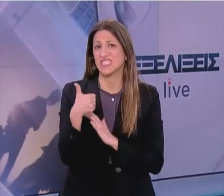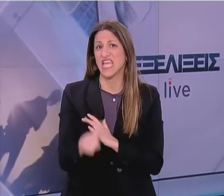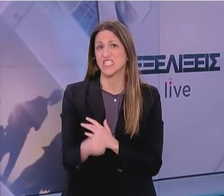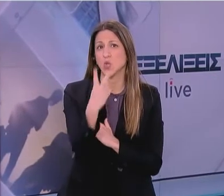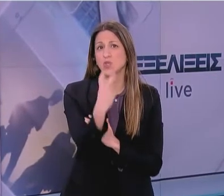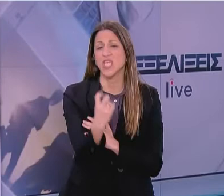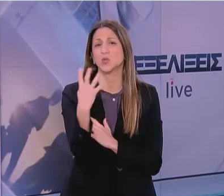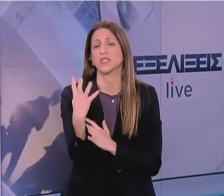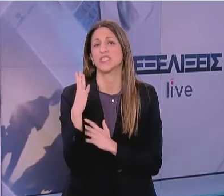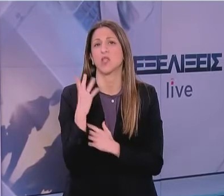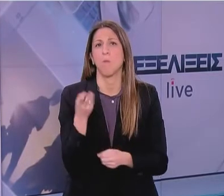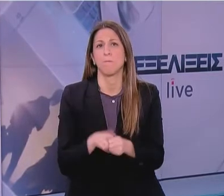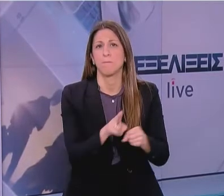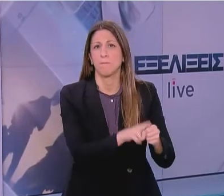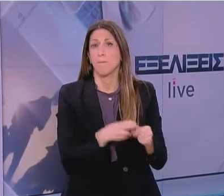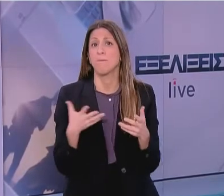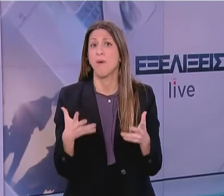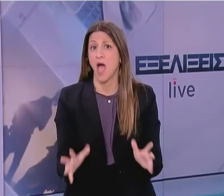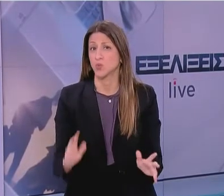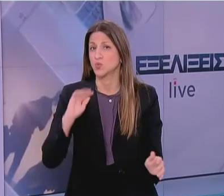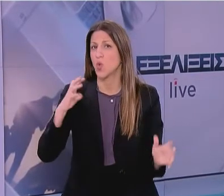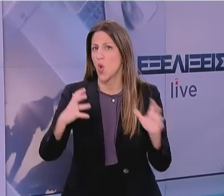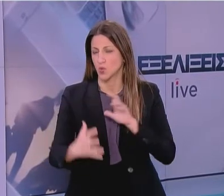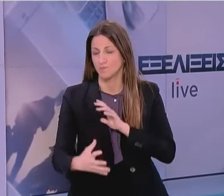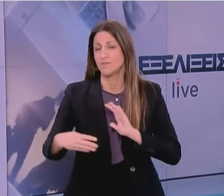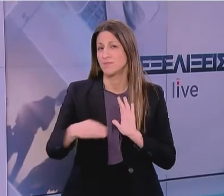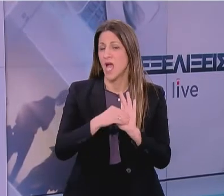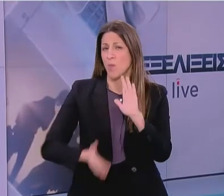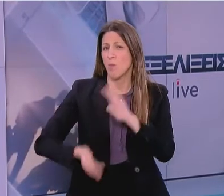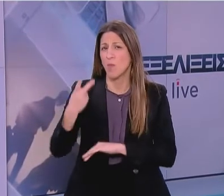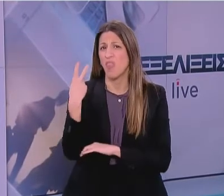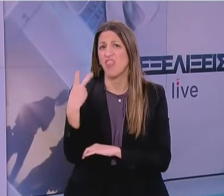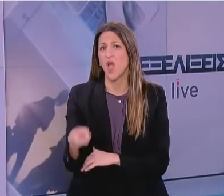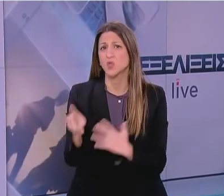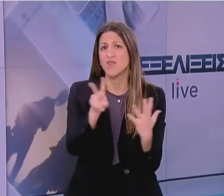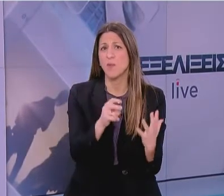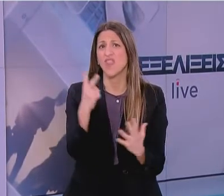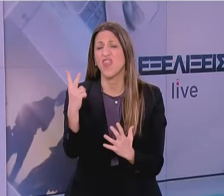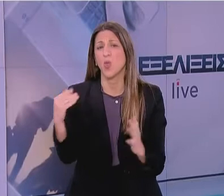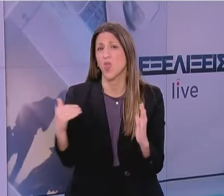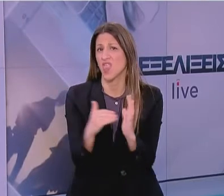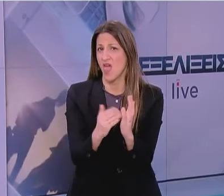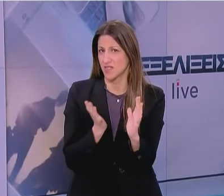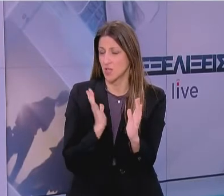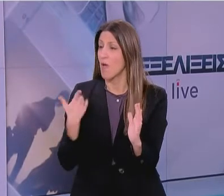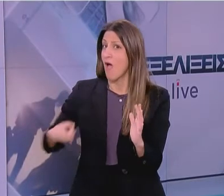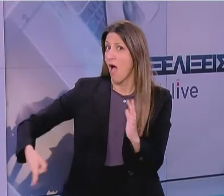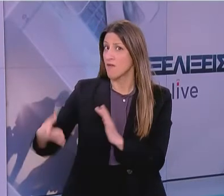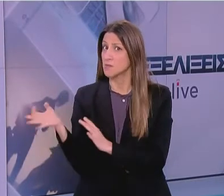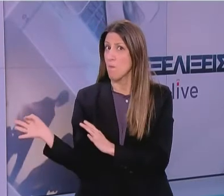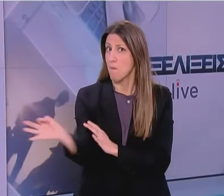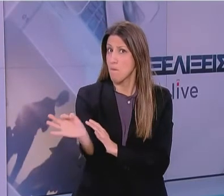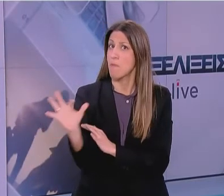70.624 καταγεγραμμένους θανάτους, αλλά και περισσότερους από 272.000 ανθρώπους που ενώ μολύνθηκαν από τον